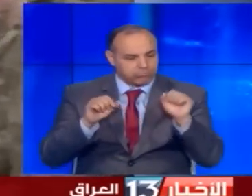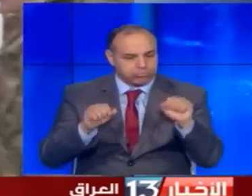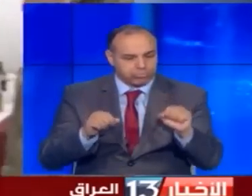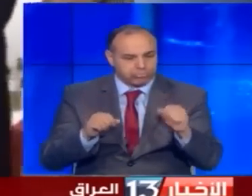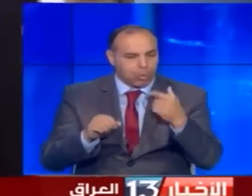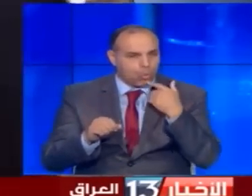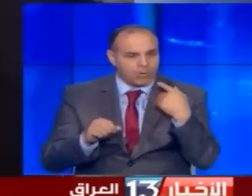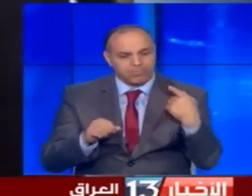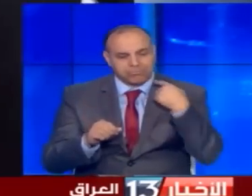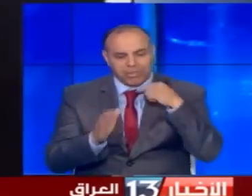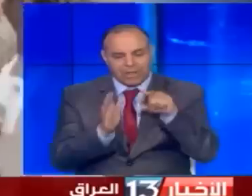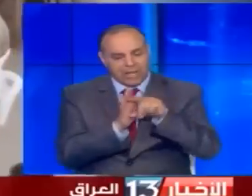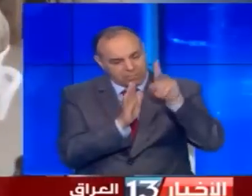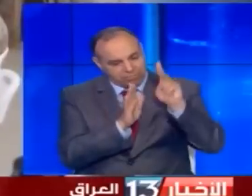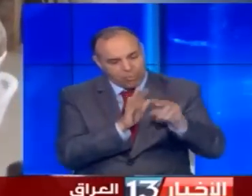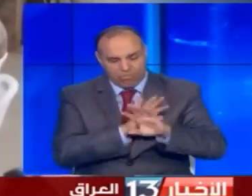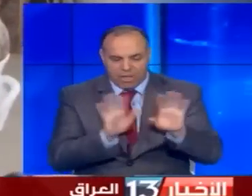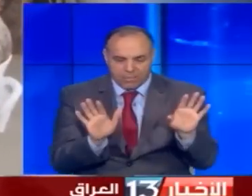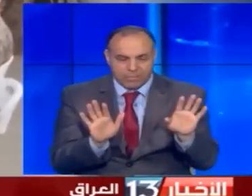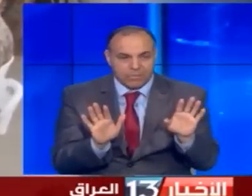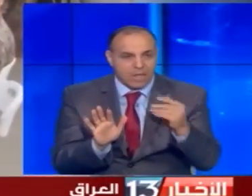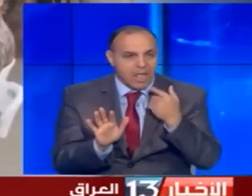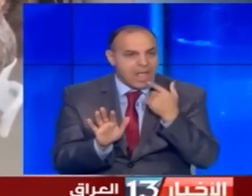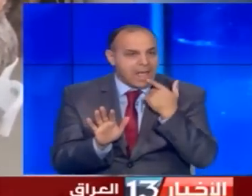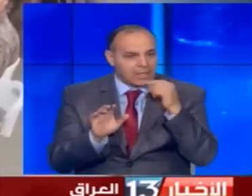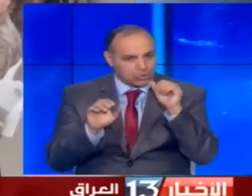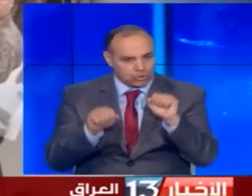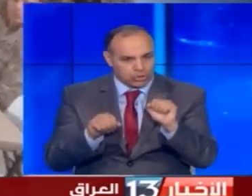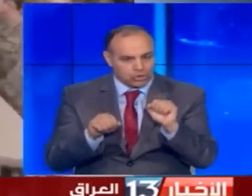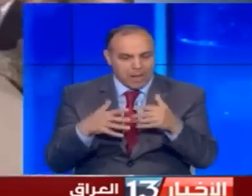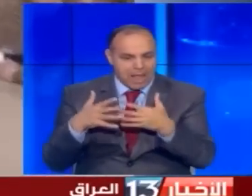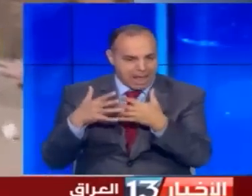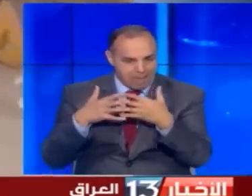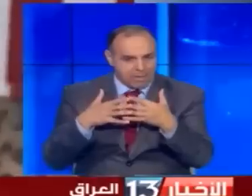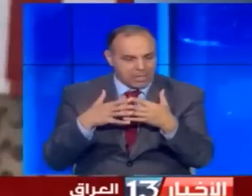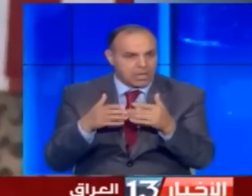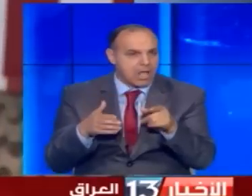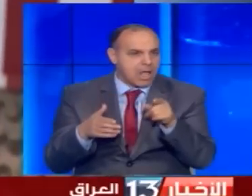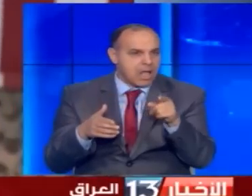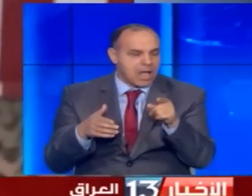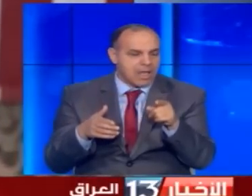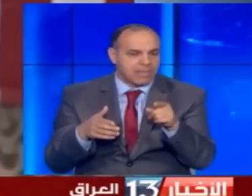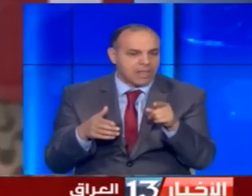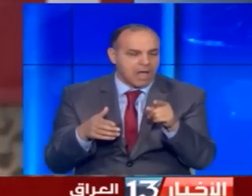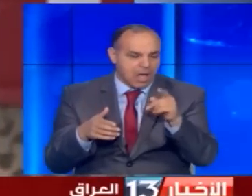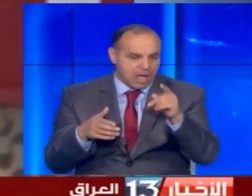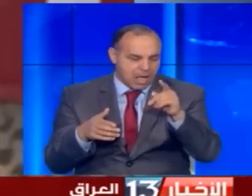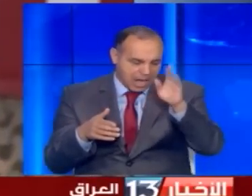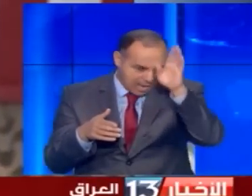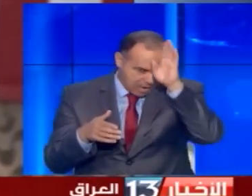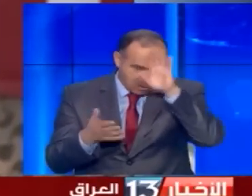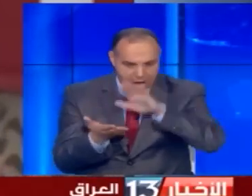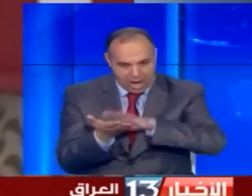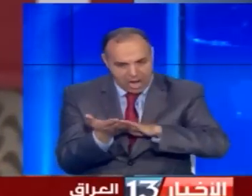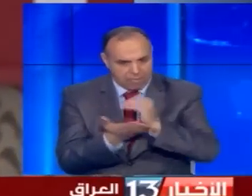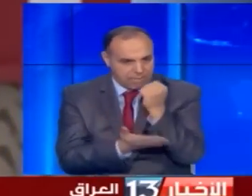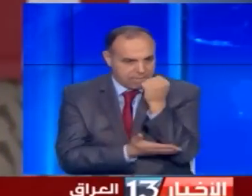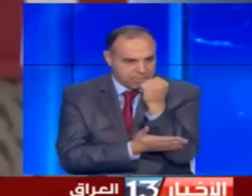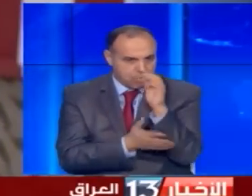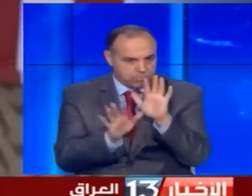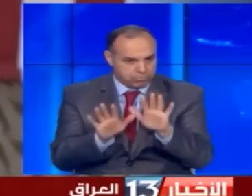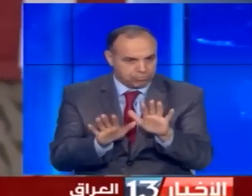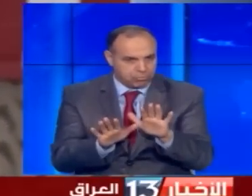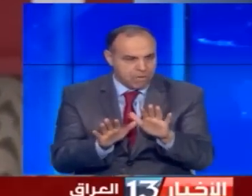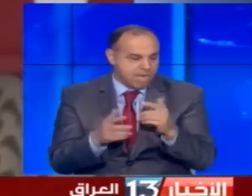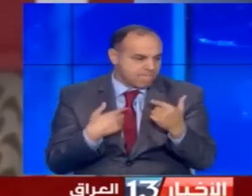بعد هزيمة داعش الإرهابي في سوريا وإنه بإمكان الولايات المتحدة استخدام العراق كقاعدة إذا أردنا القيام